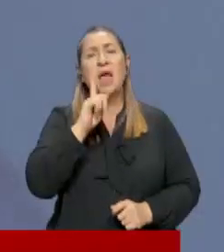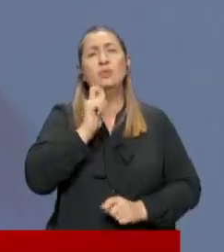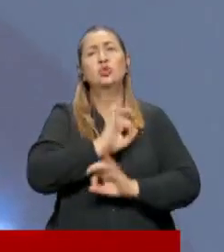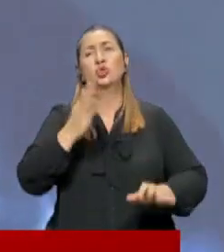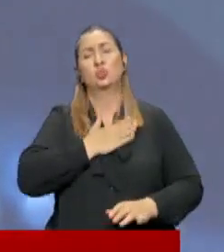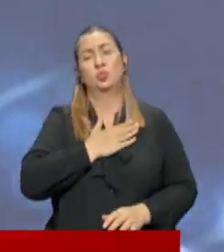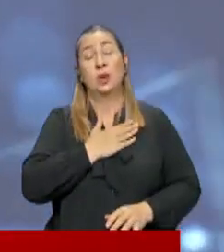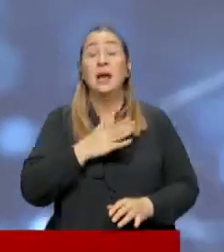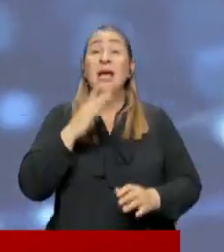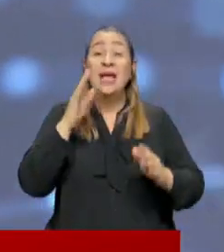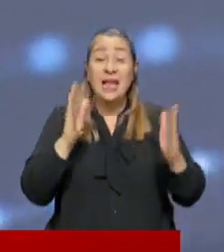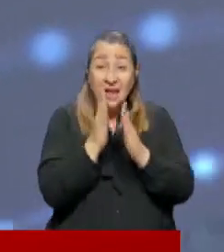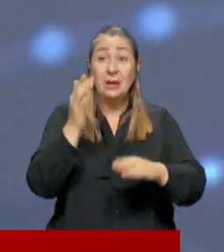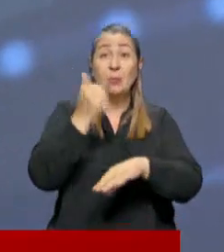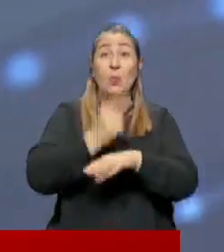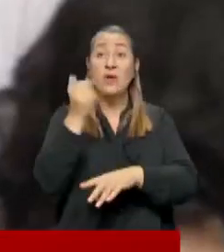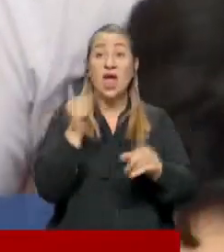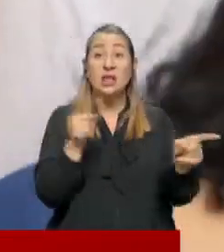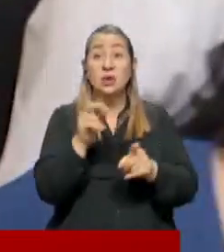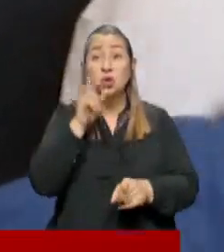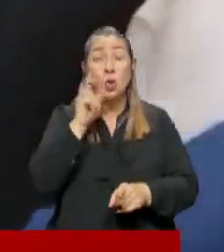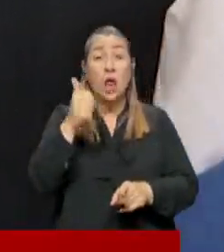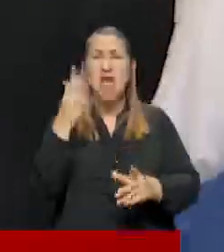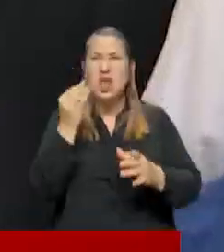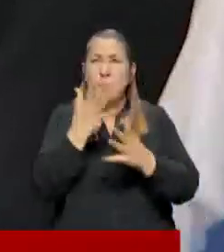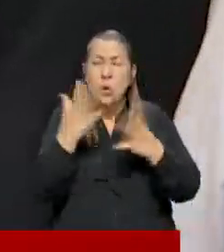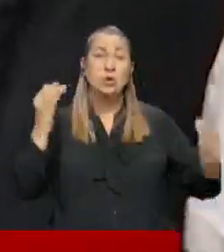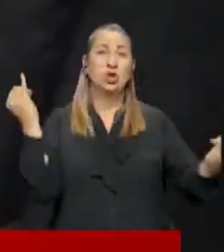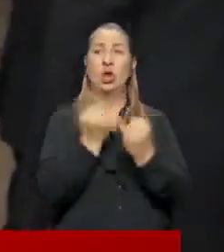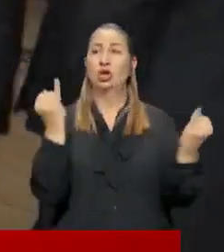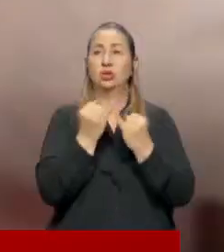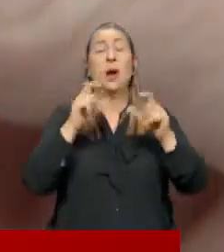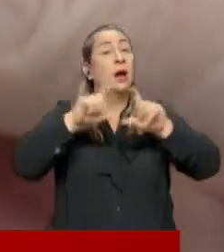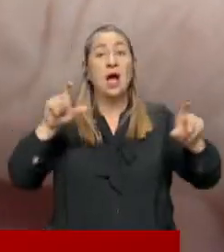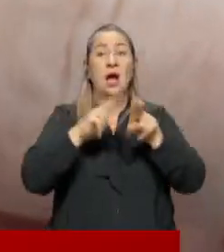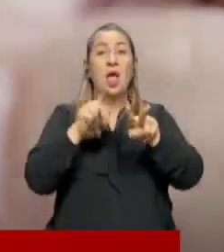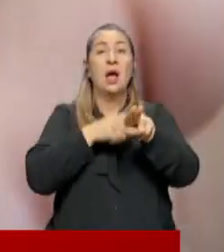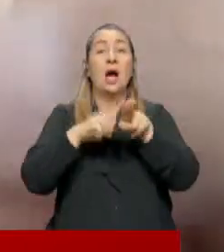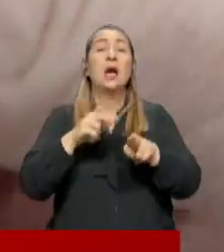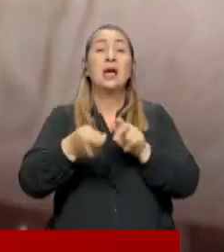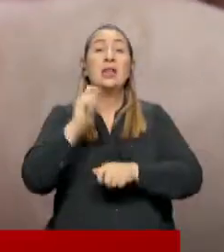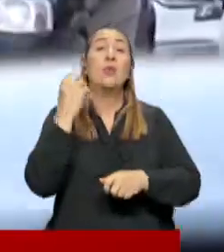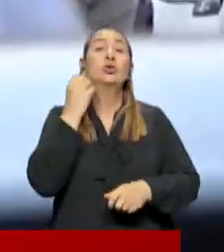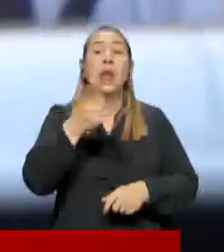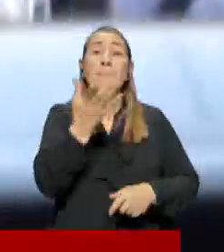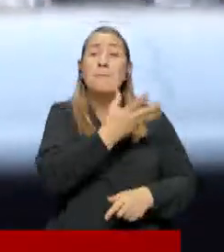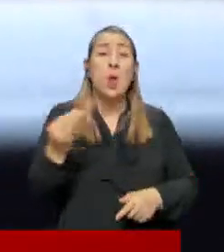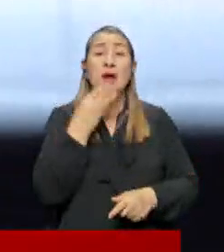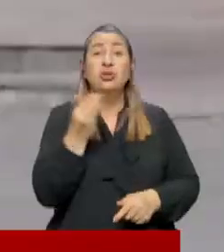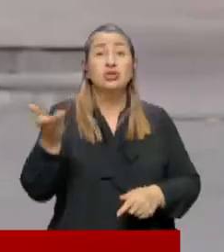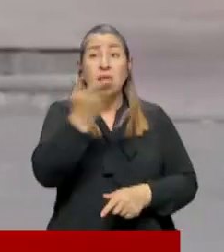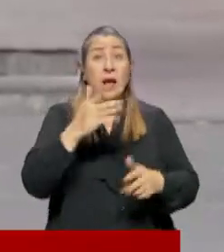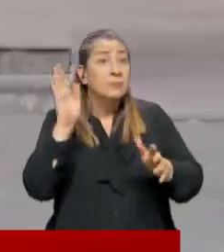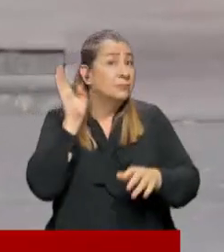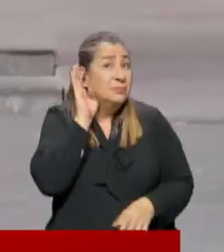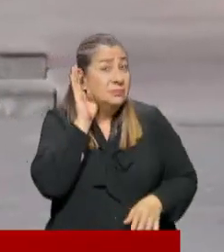namerdim ikiden ve muhalefet arasında Son Günlerin en hararetli tartışma başlığı KYK kredi borçları milyonlarca gencin